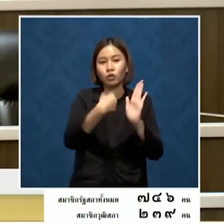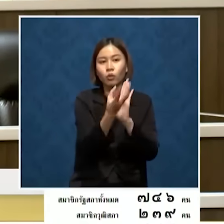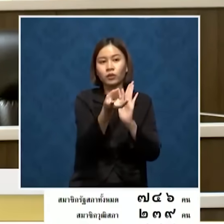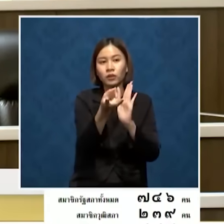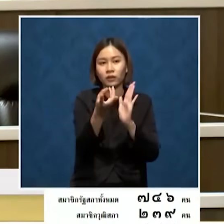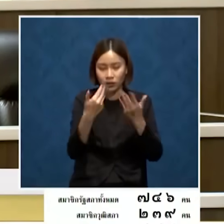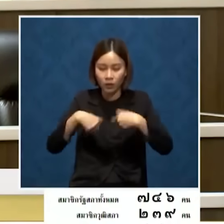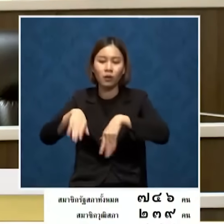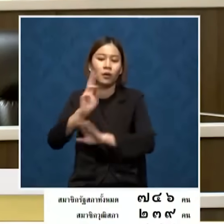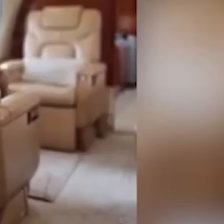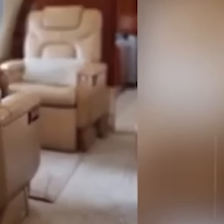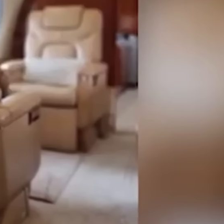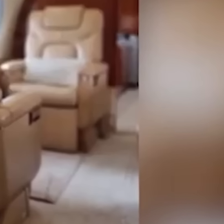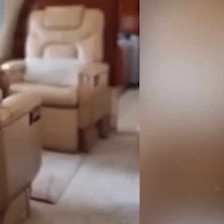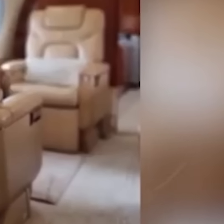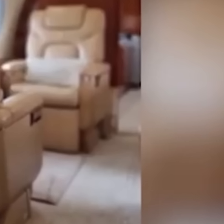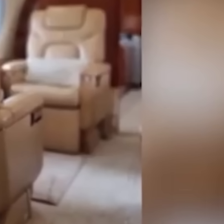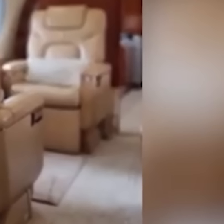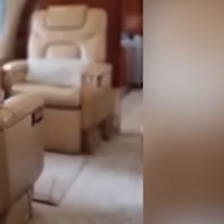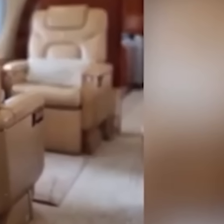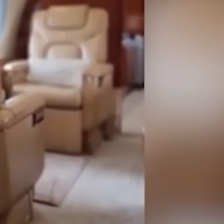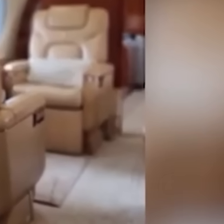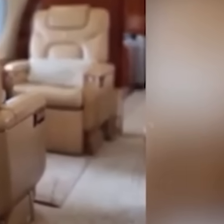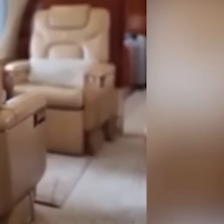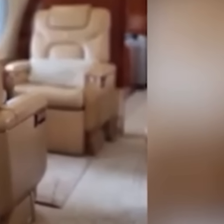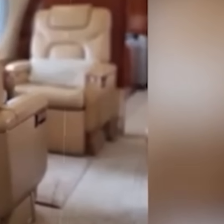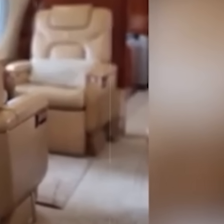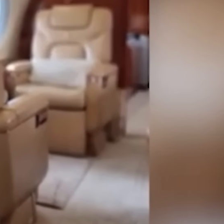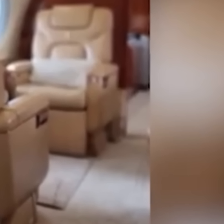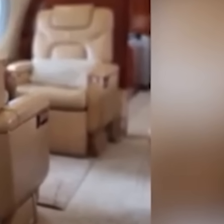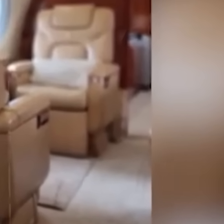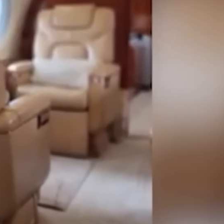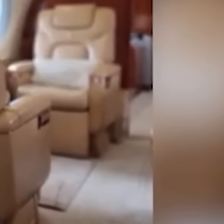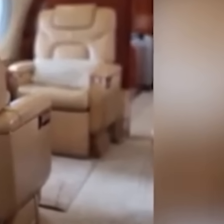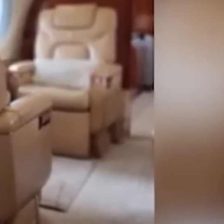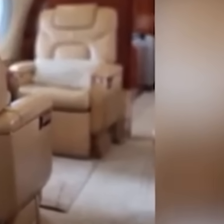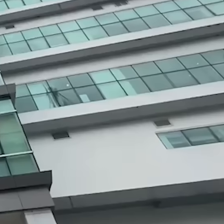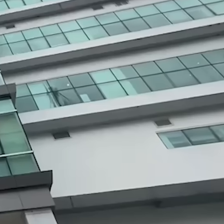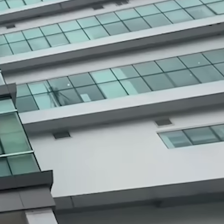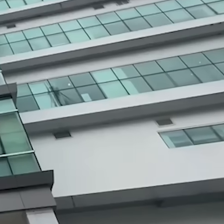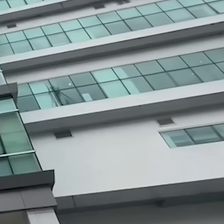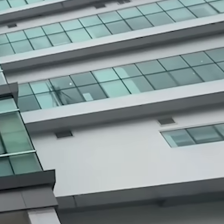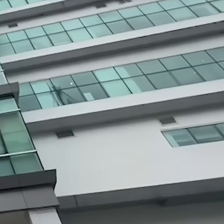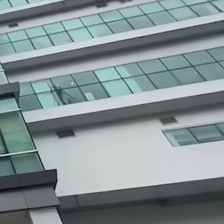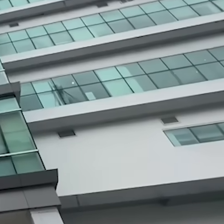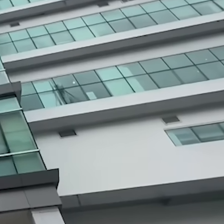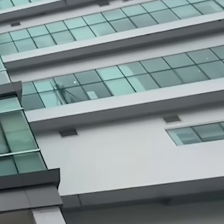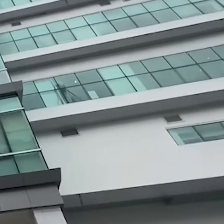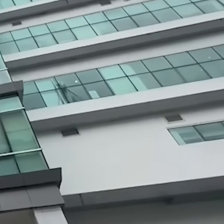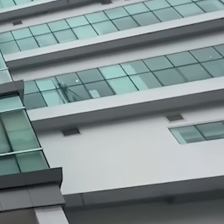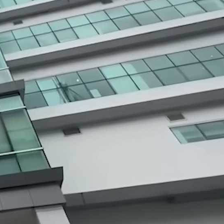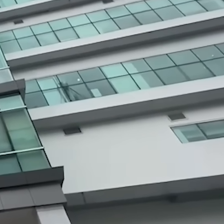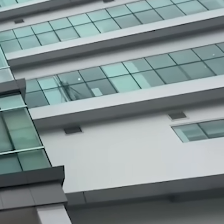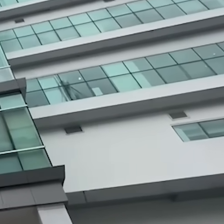การเล่นกับอารมณ์สังคมในกรณีนักโทษทักษิณที่รัฐบาลคล้ายขยิบตาปล่อยให้เป็นอภิสิทธิ์ช